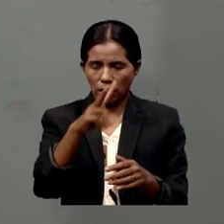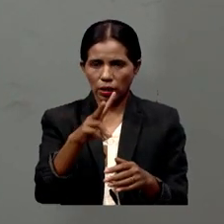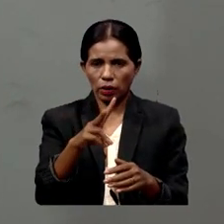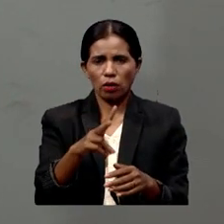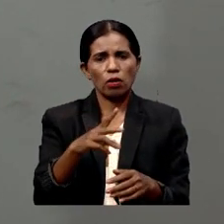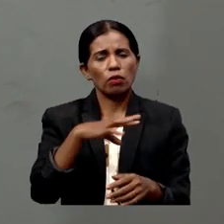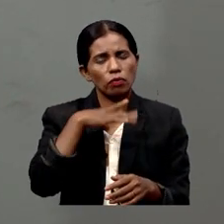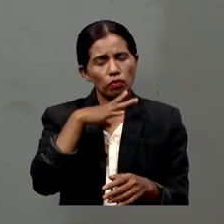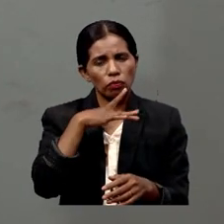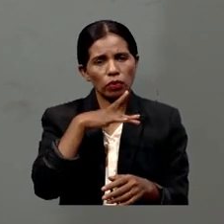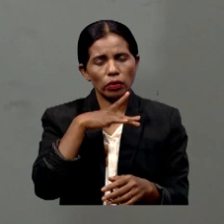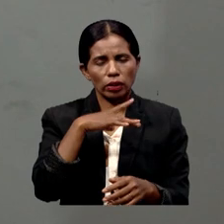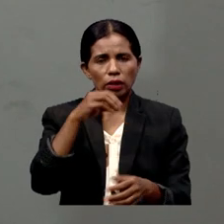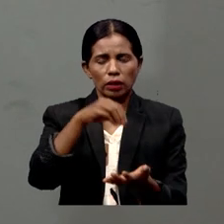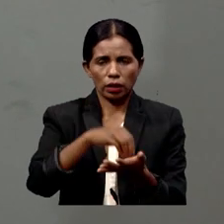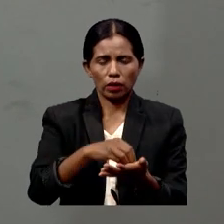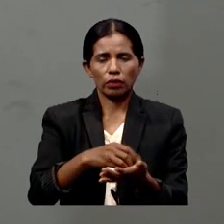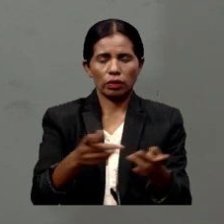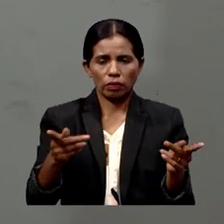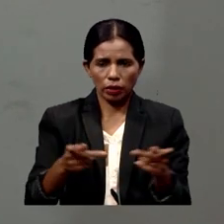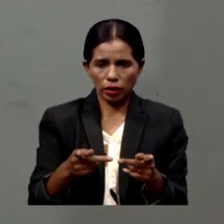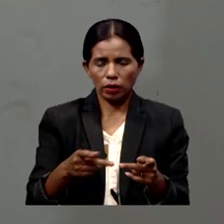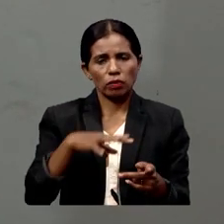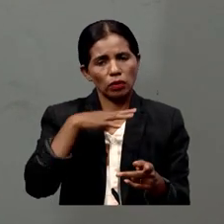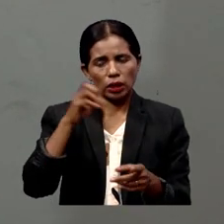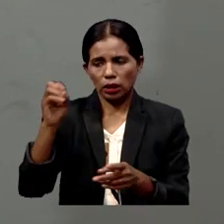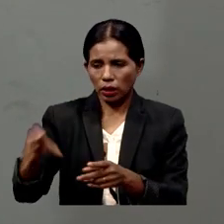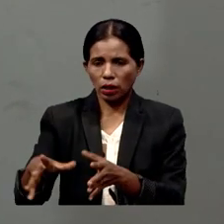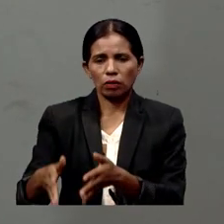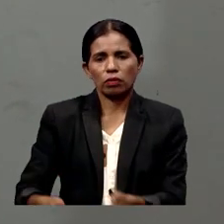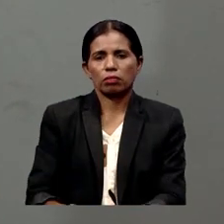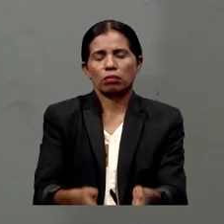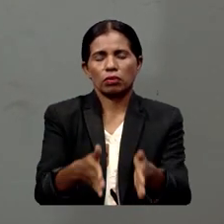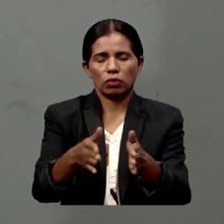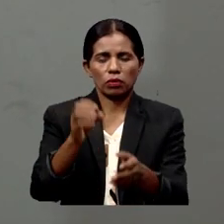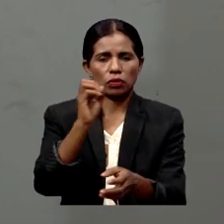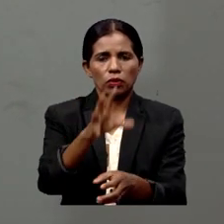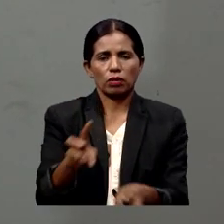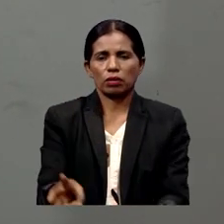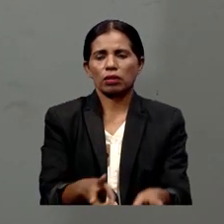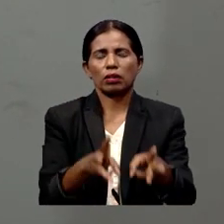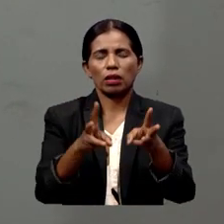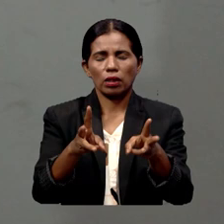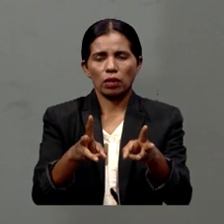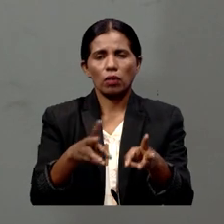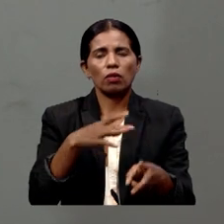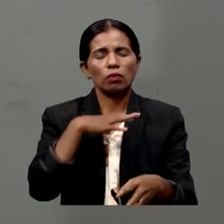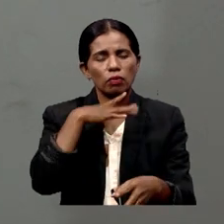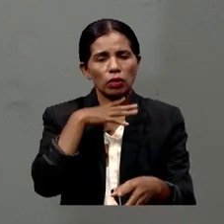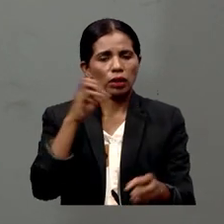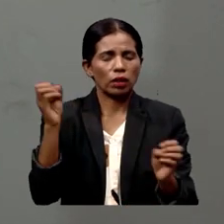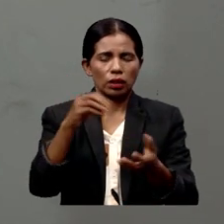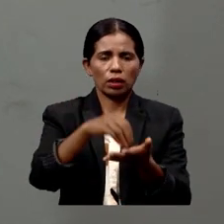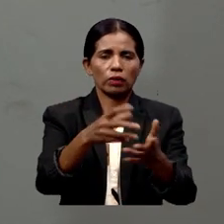fatin, lisu soya baleta kwa, lisu soya estrada ibu, lisu soya latu ira ne